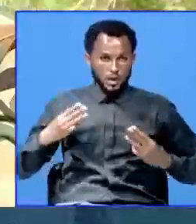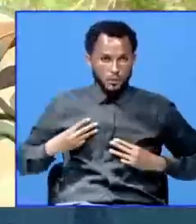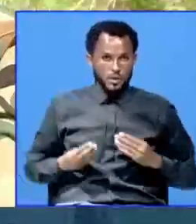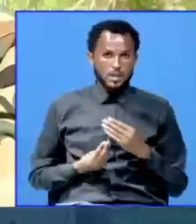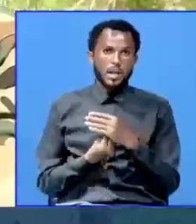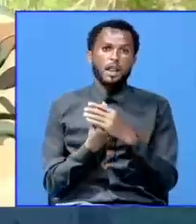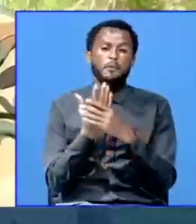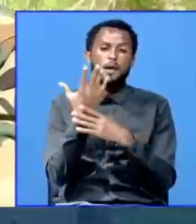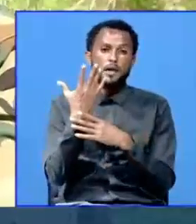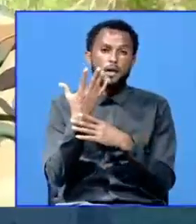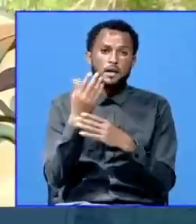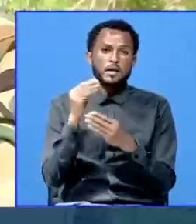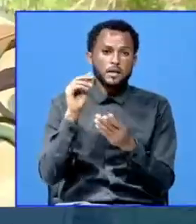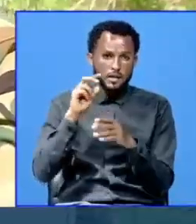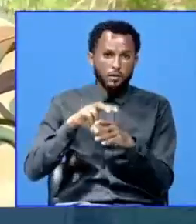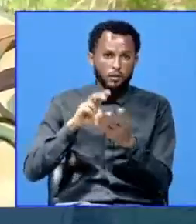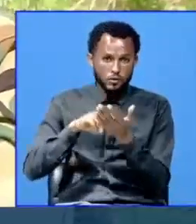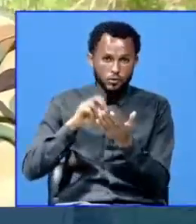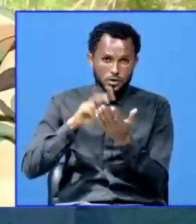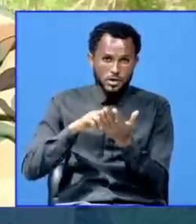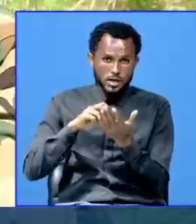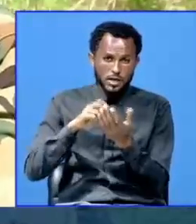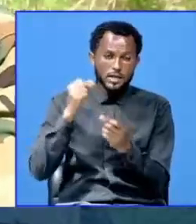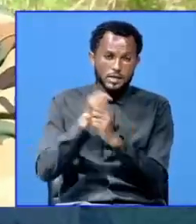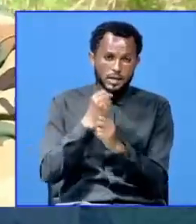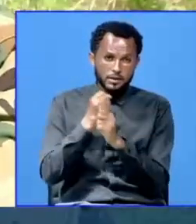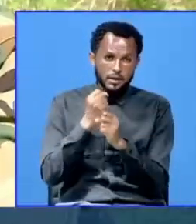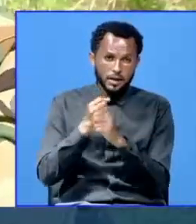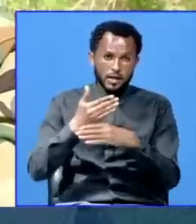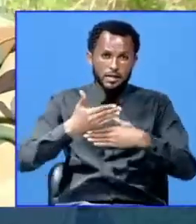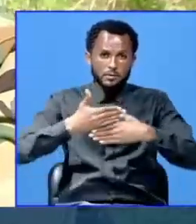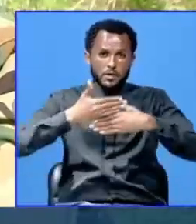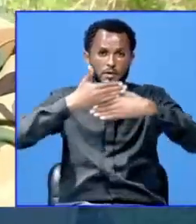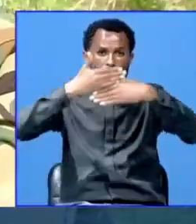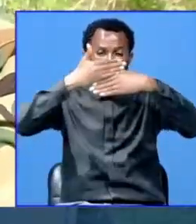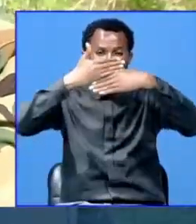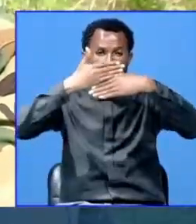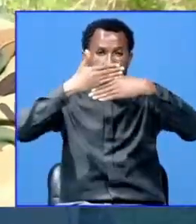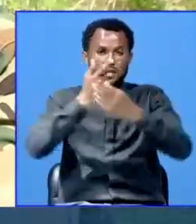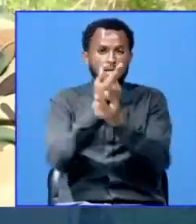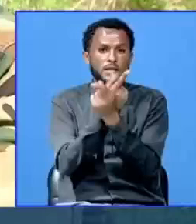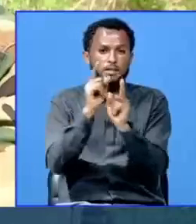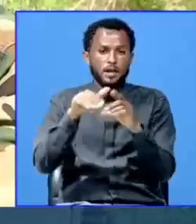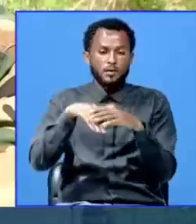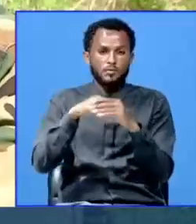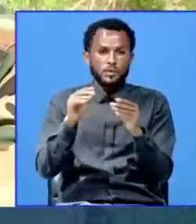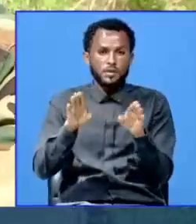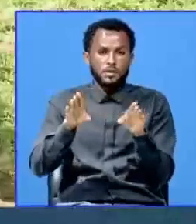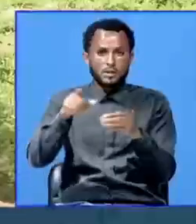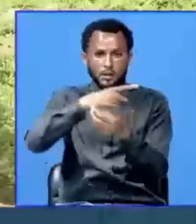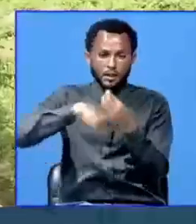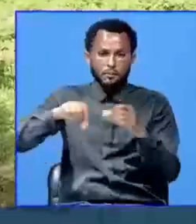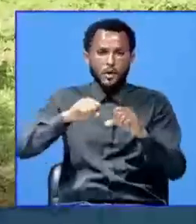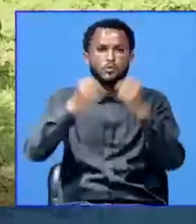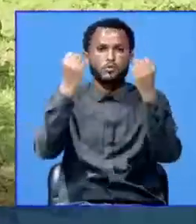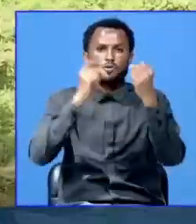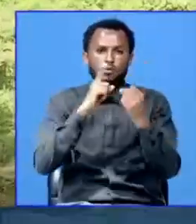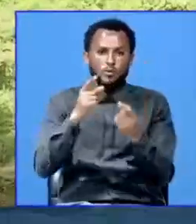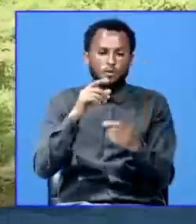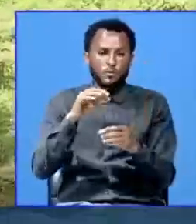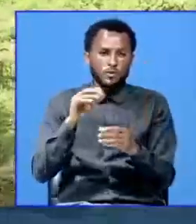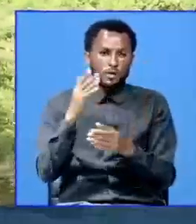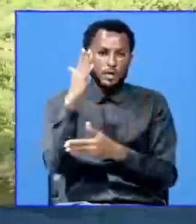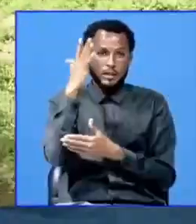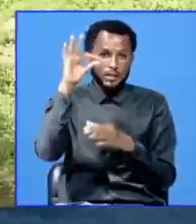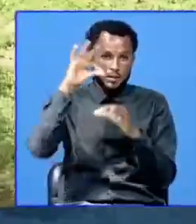معه داخل سكسة ومالي سخا أن تقرأي نمهنا سكا هيو تغفيلو حرا خوص أيو تكباون كفون صحيو أبتيس تسالت أوفر